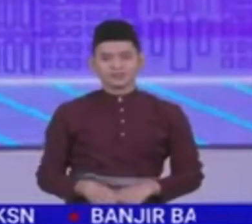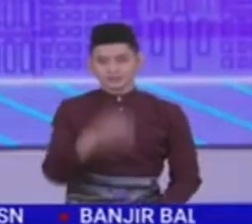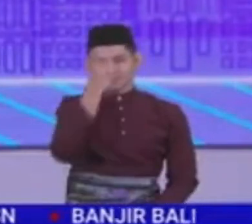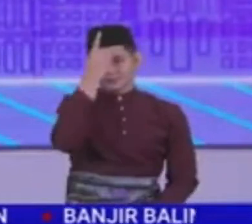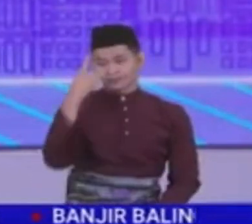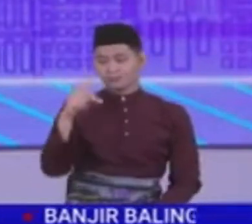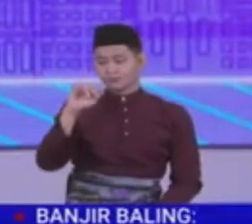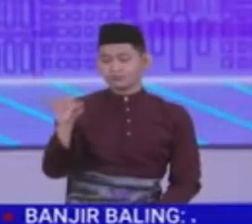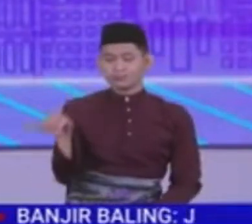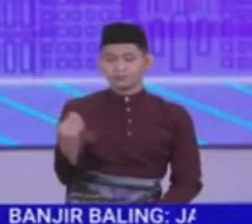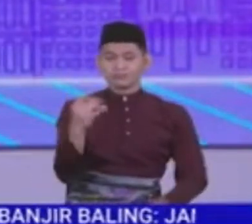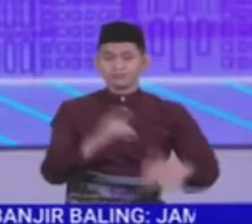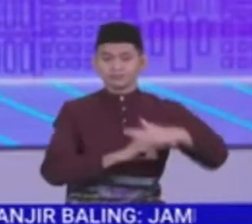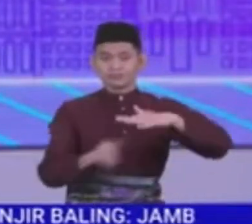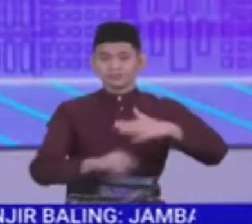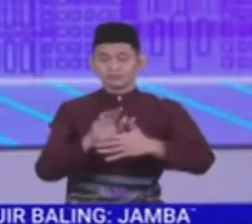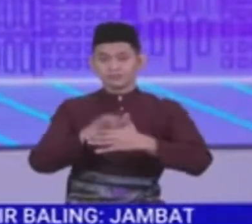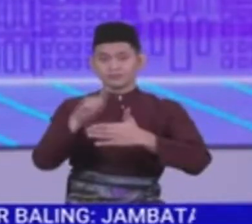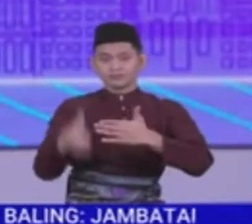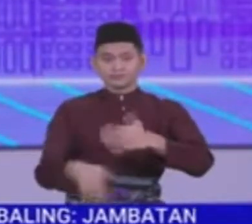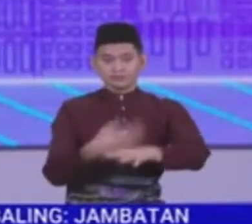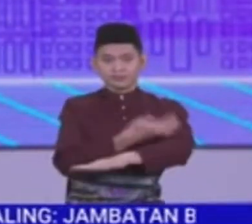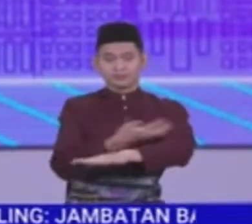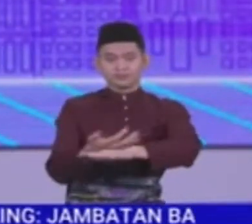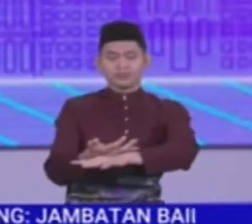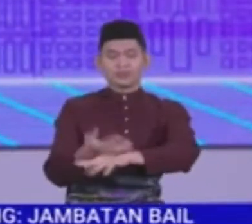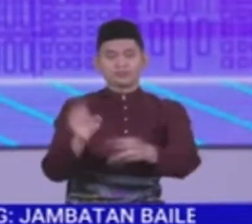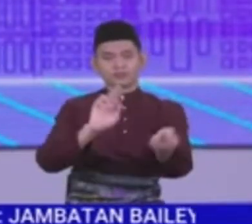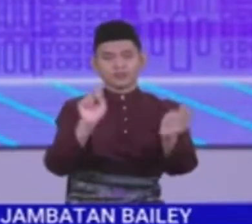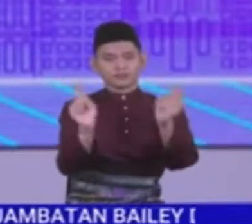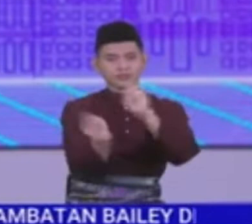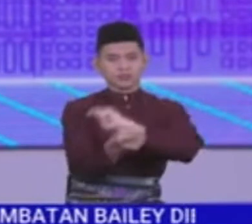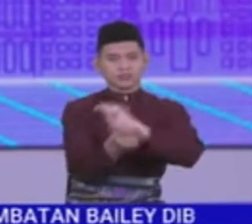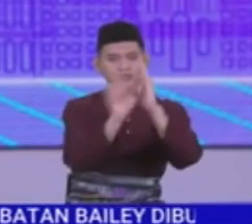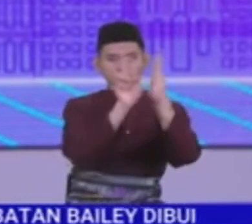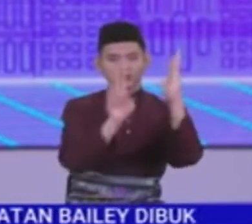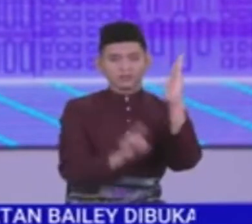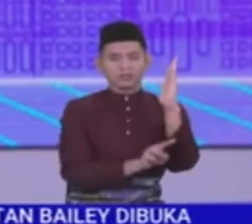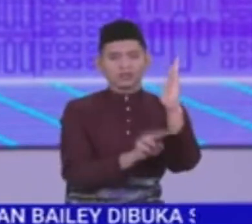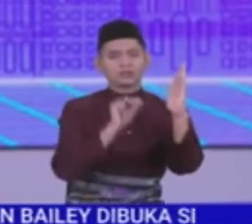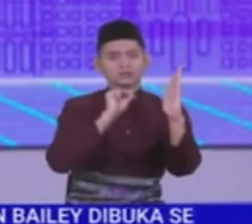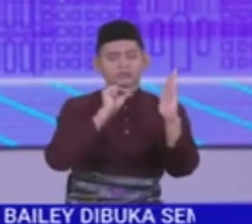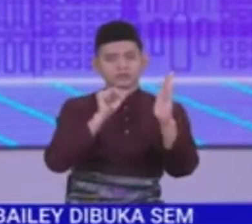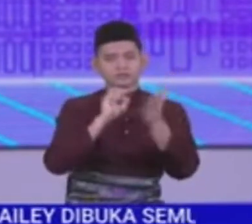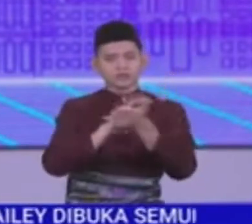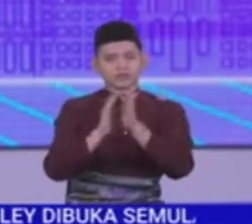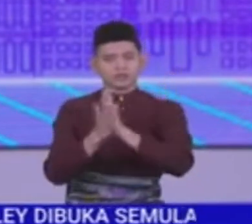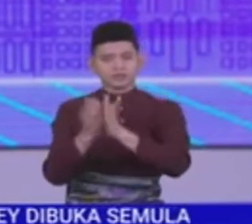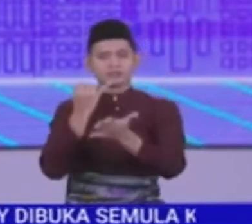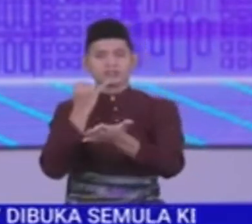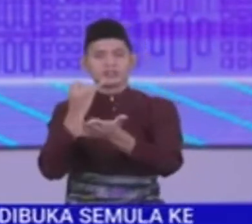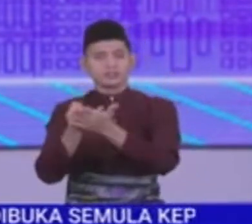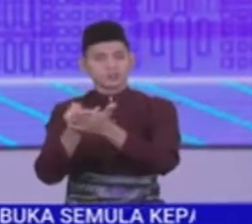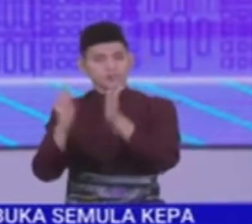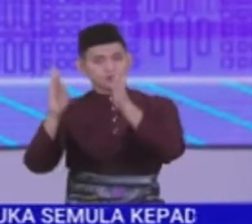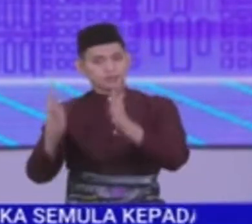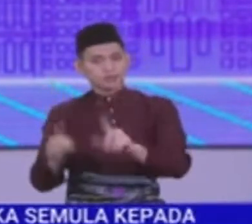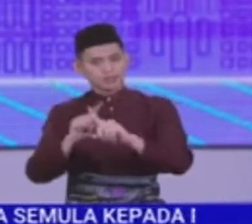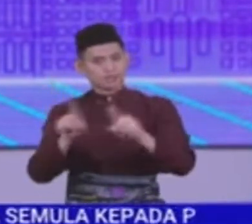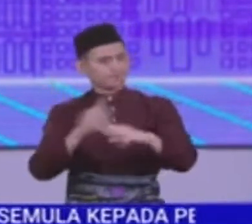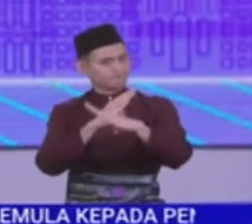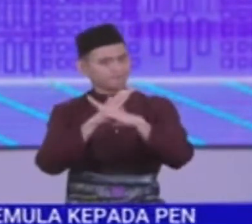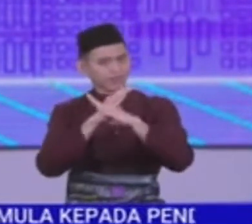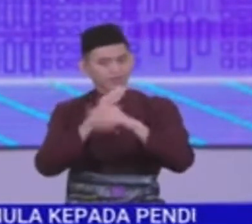menegaskan dasar bernama generasi dalam are you you itu bukan bersifat menjenayahkan individu sebaliknya hanya melarang